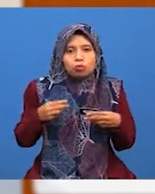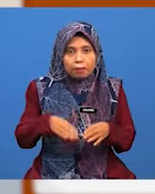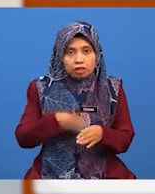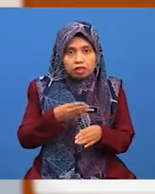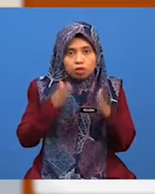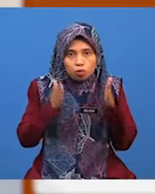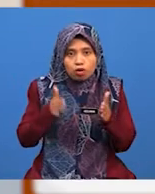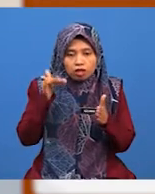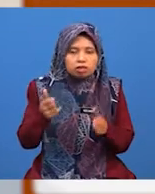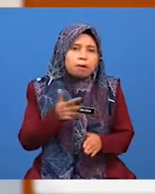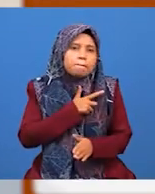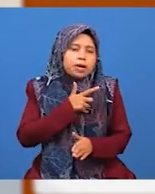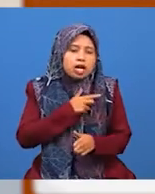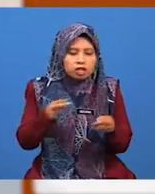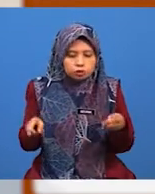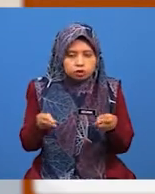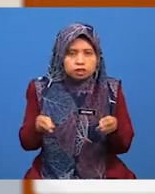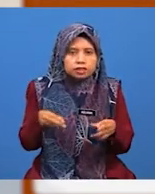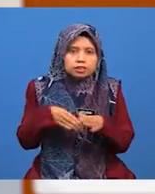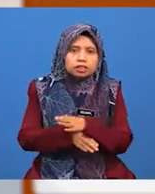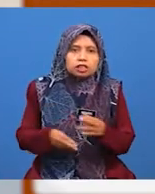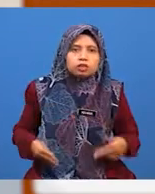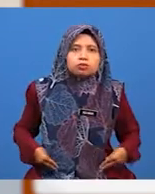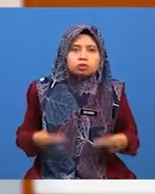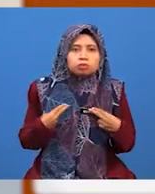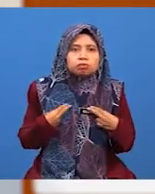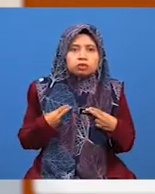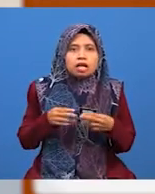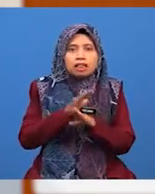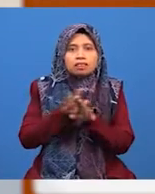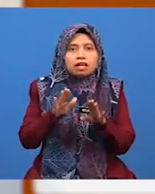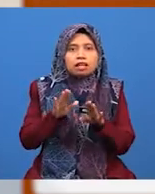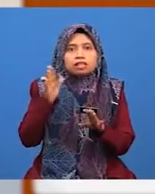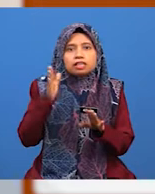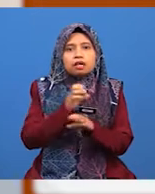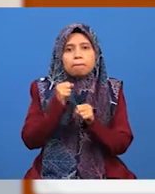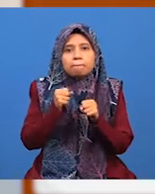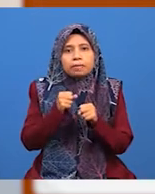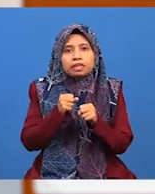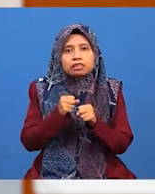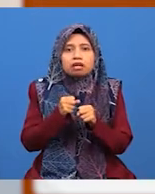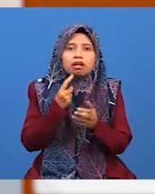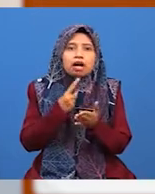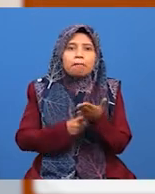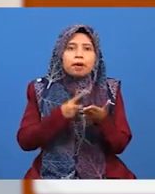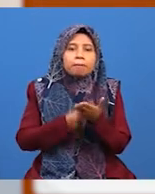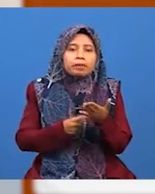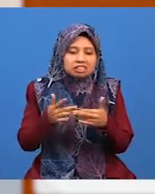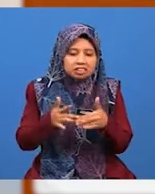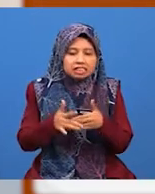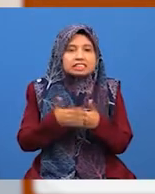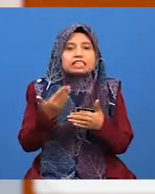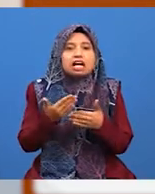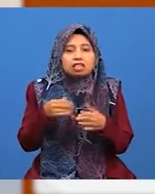Manakala orang yang malas berusaha dalam kehidupan pula tidak akan menikmati kesenangan di